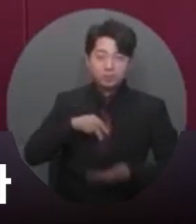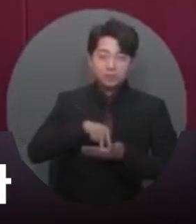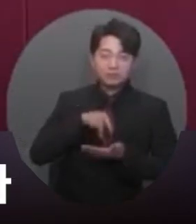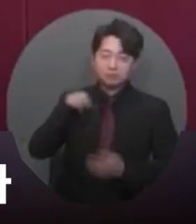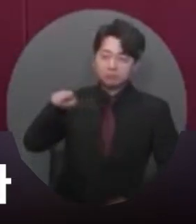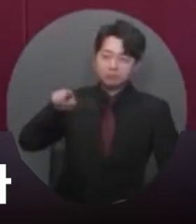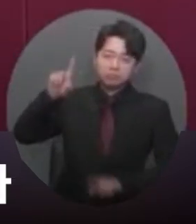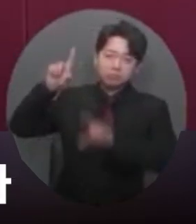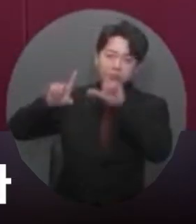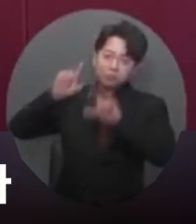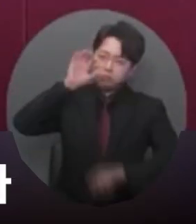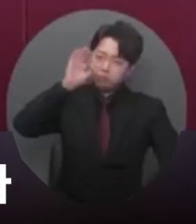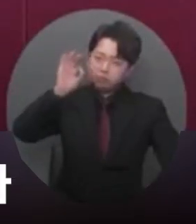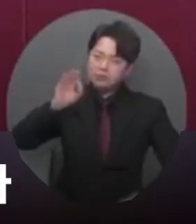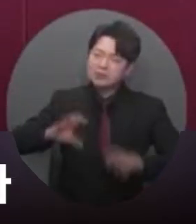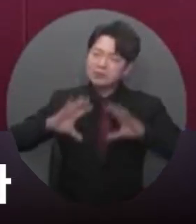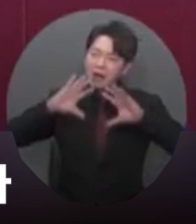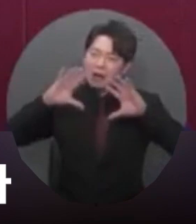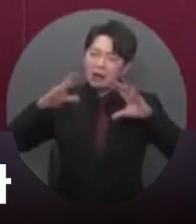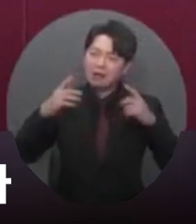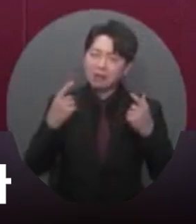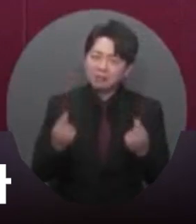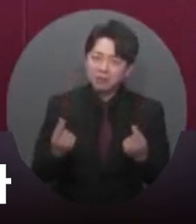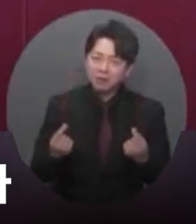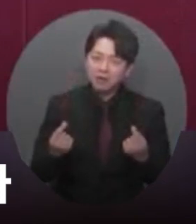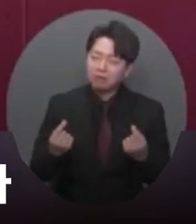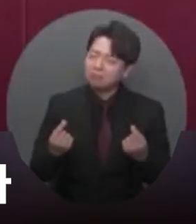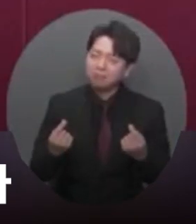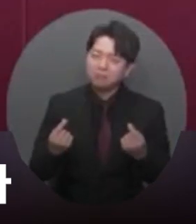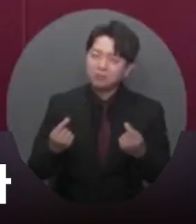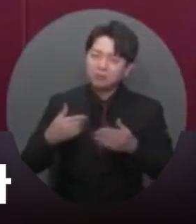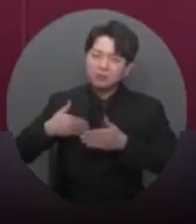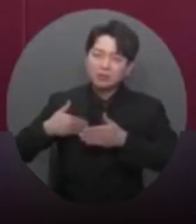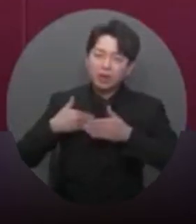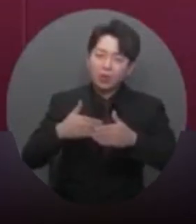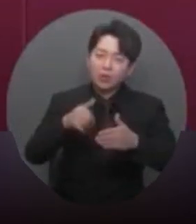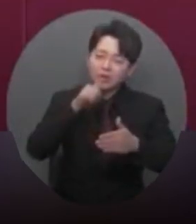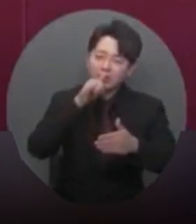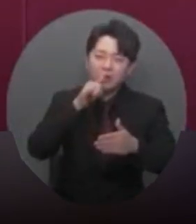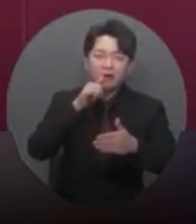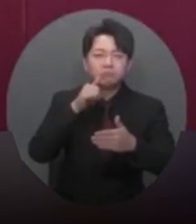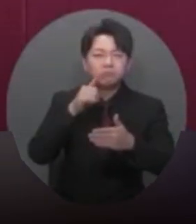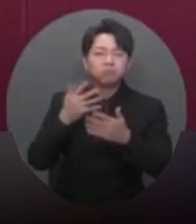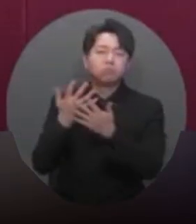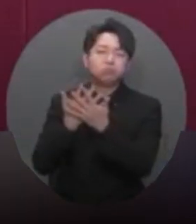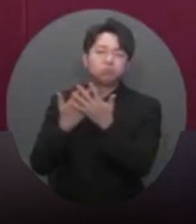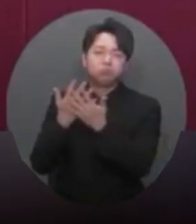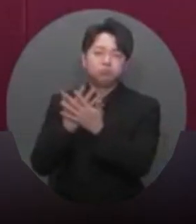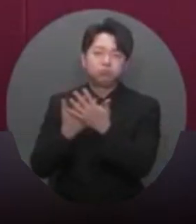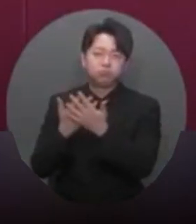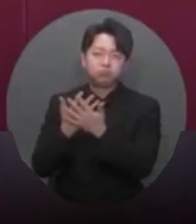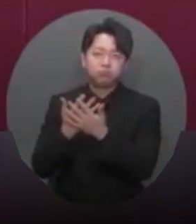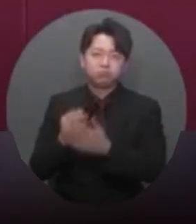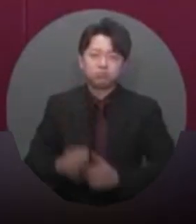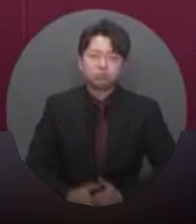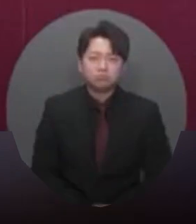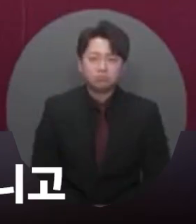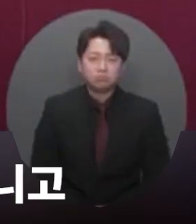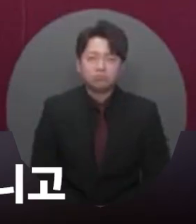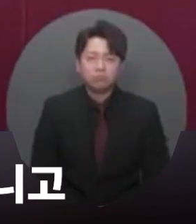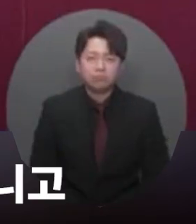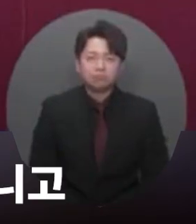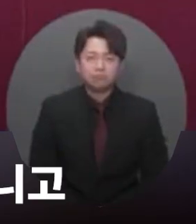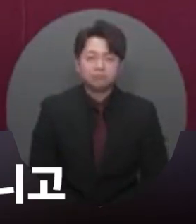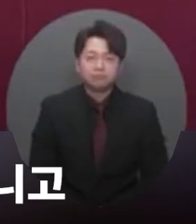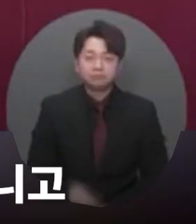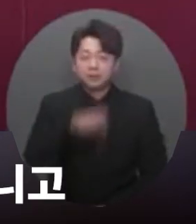나라를 나라답게 가고 있나 가슴이 내려 앉았습니다 국토부 장관 만 잡풀이 한다고 될 일입니까